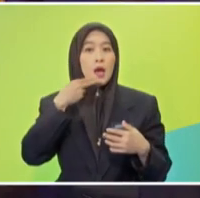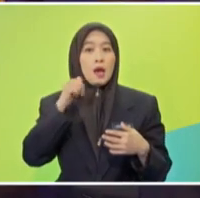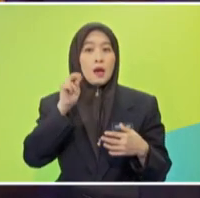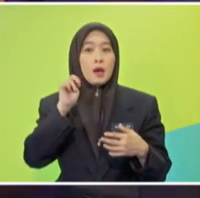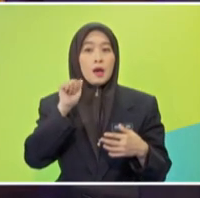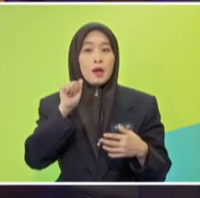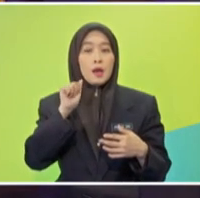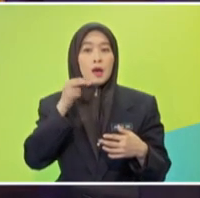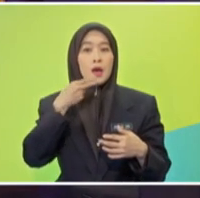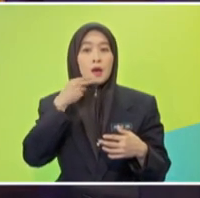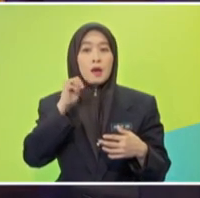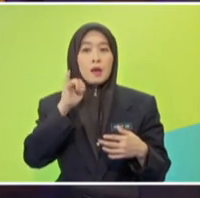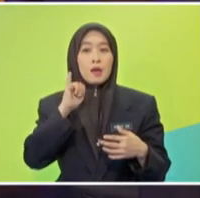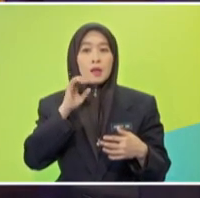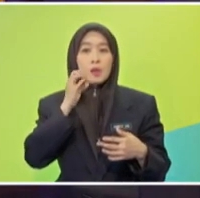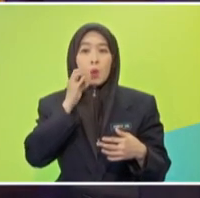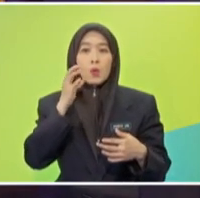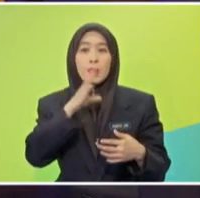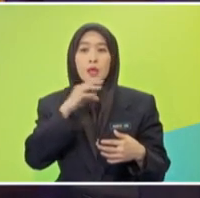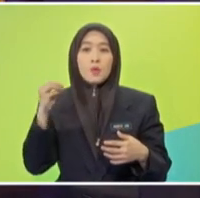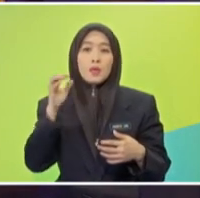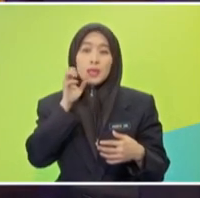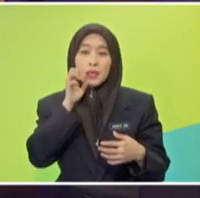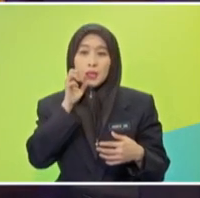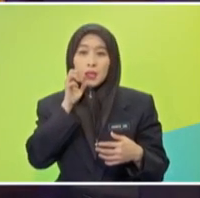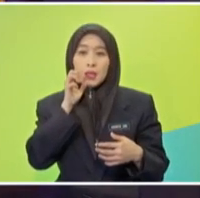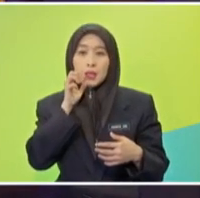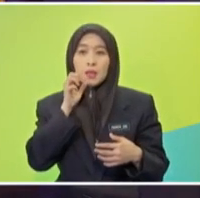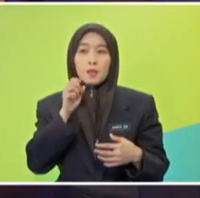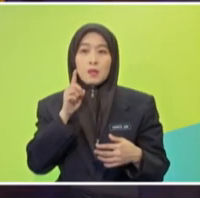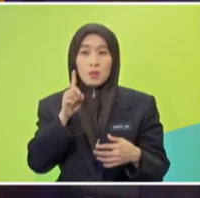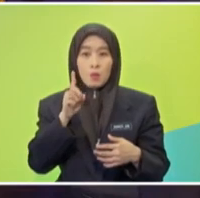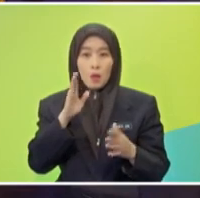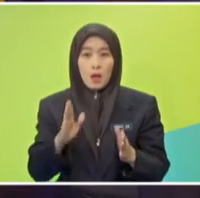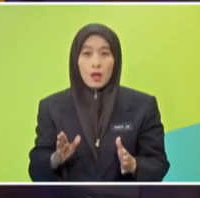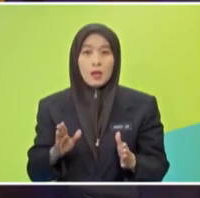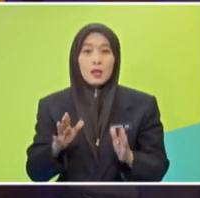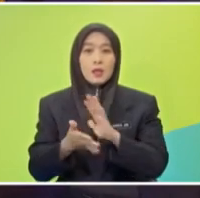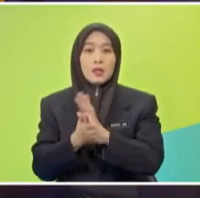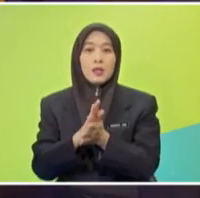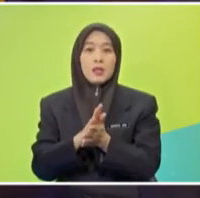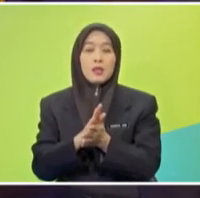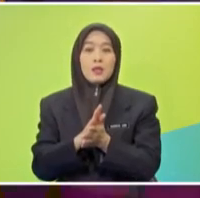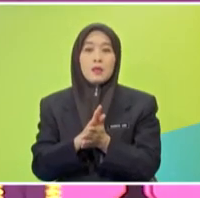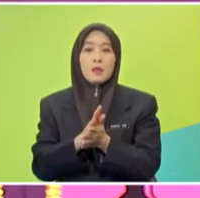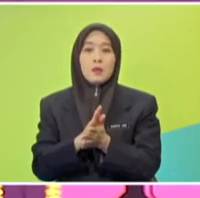glowing dan ilis Oke salah seorang akan jadi pertama dan memilih Winner ah pilih warna aja tapi